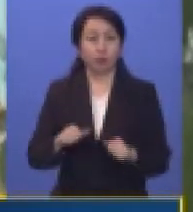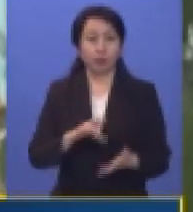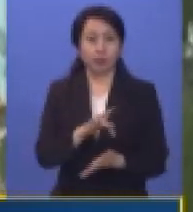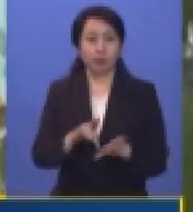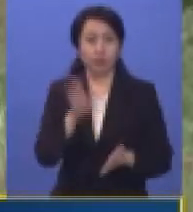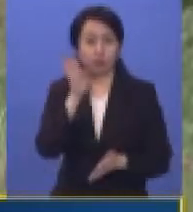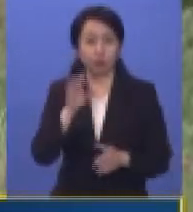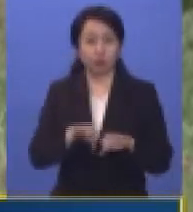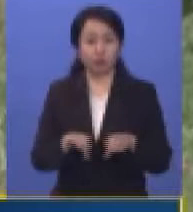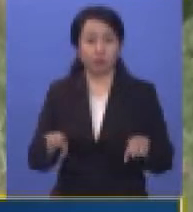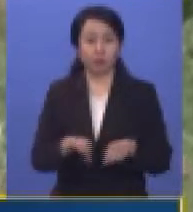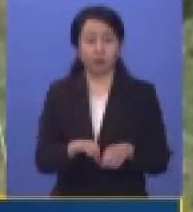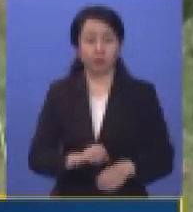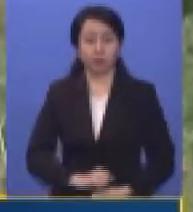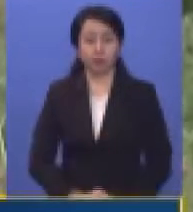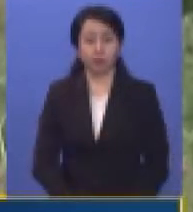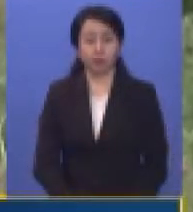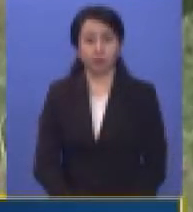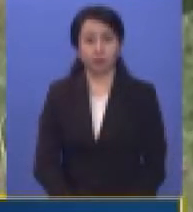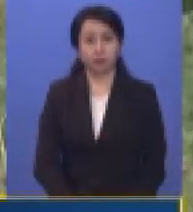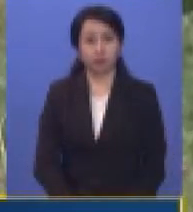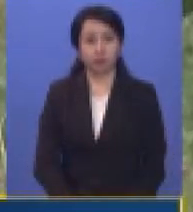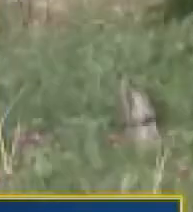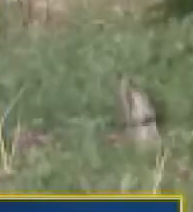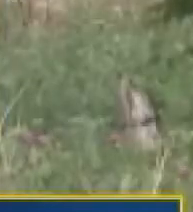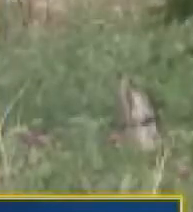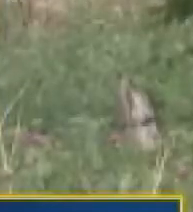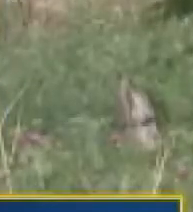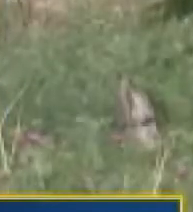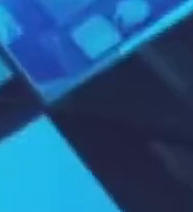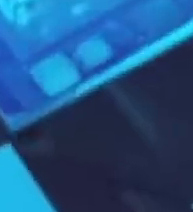центральному водоснабжению. Тамерлан Тлеубаев, Урал Амренов, служба новостей.